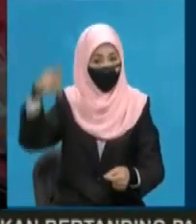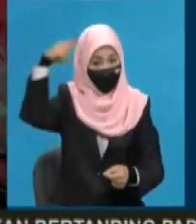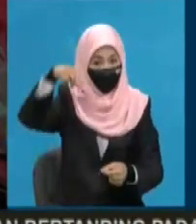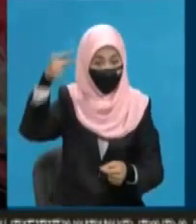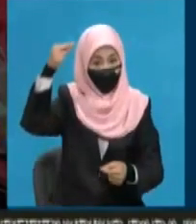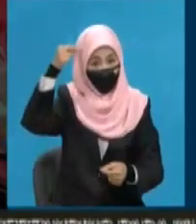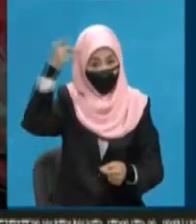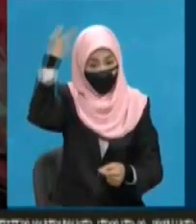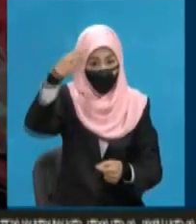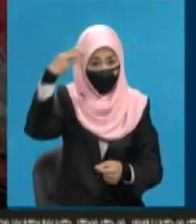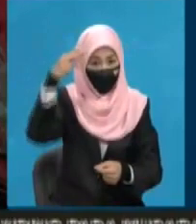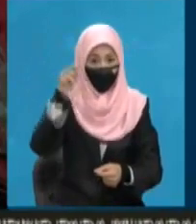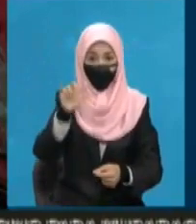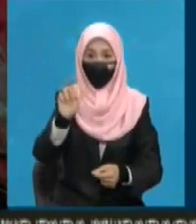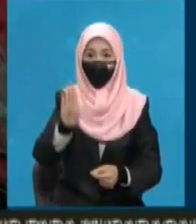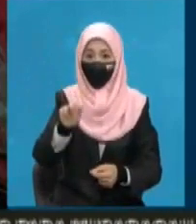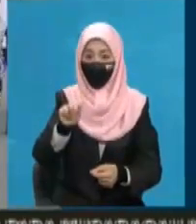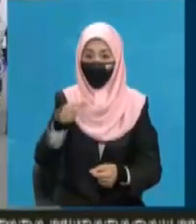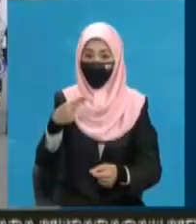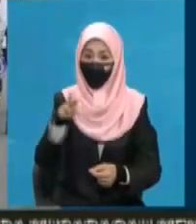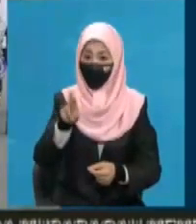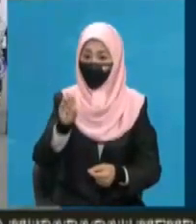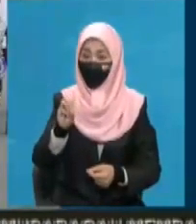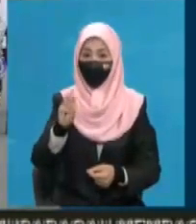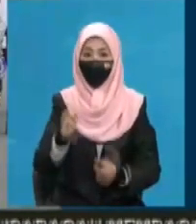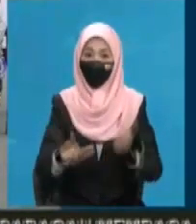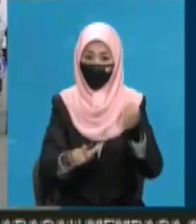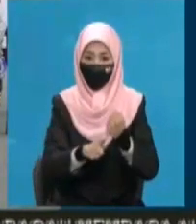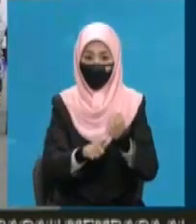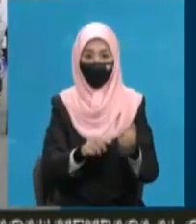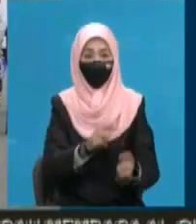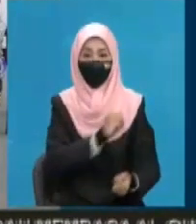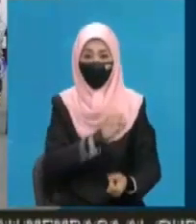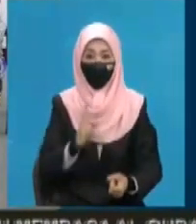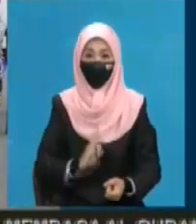Haji Bahrudin penyiaran Haji Bahar timbalan Menteri hal-ihwal Agama